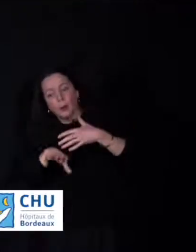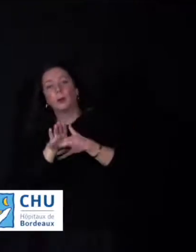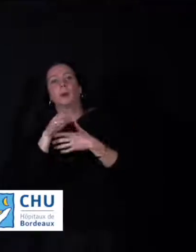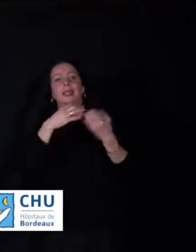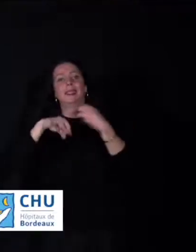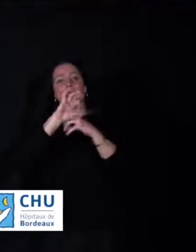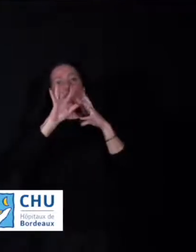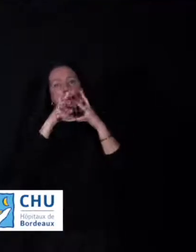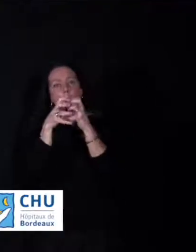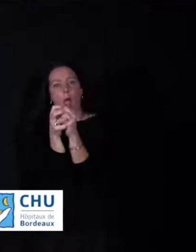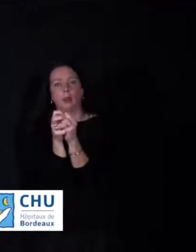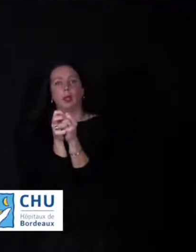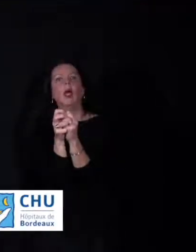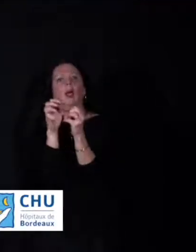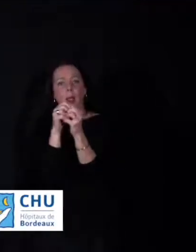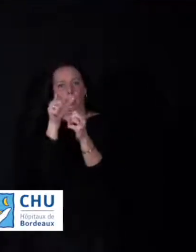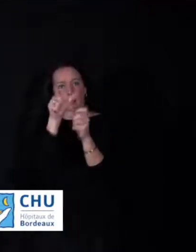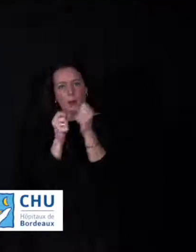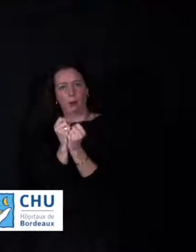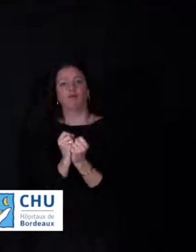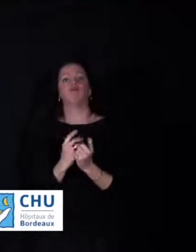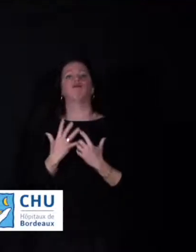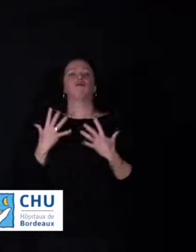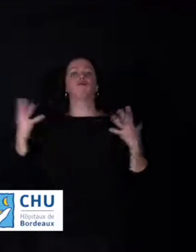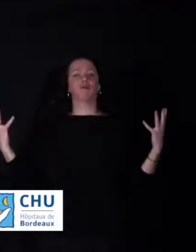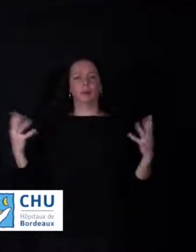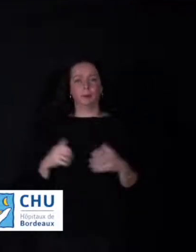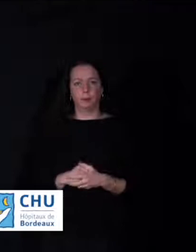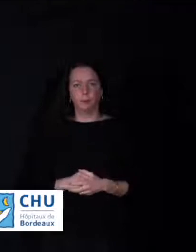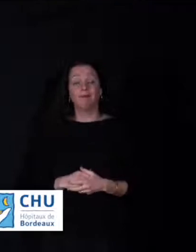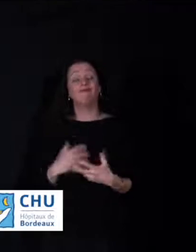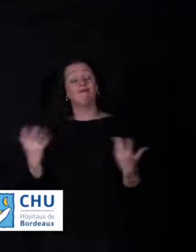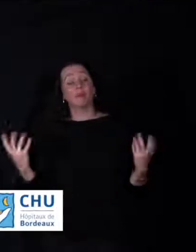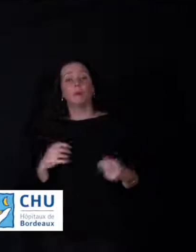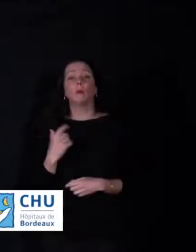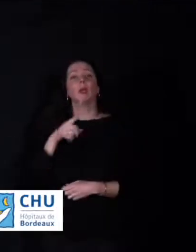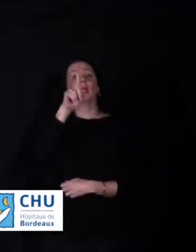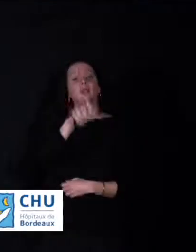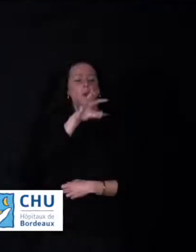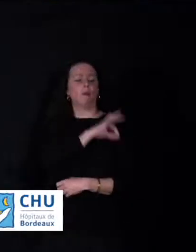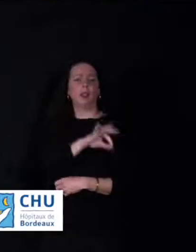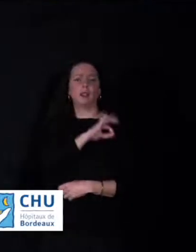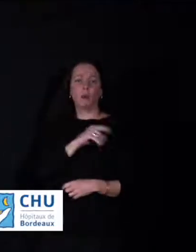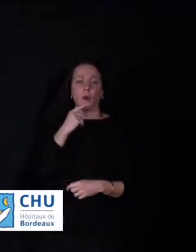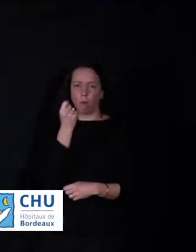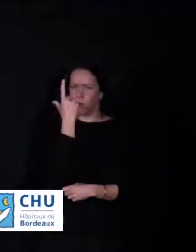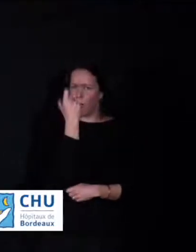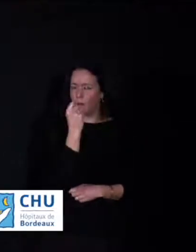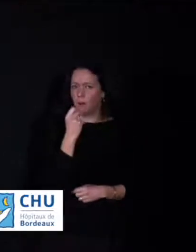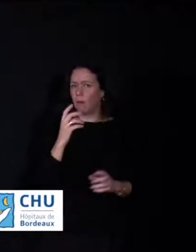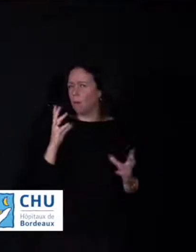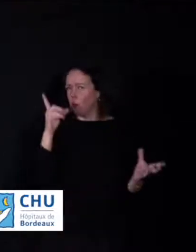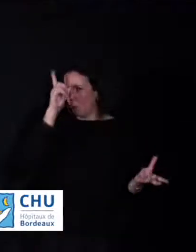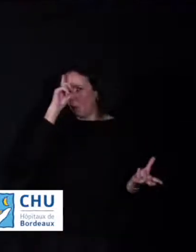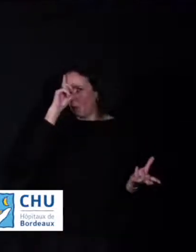cellule et infecter la personne. Alors la première question, pourquoi le vaccin est arrivé si vite? Alors,